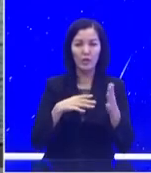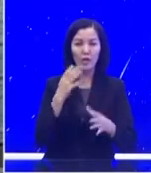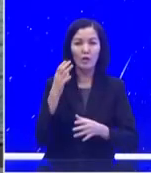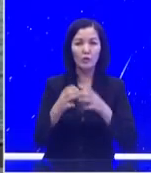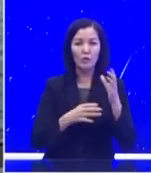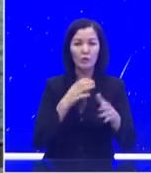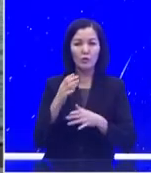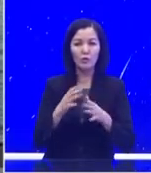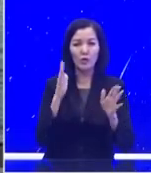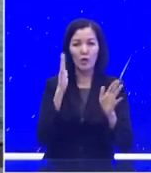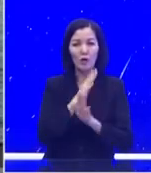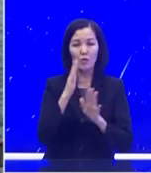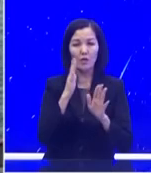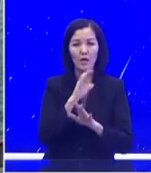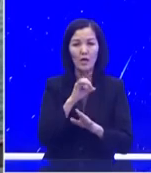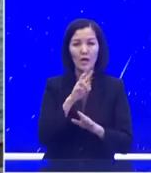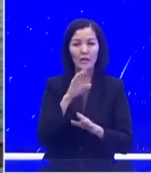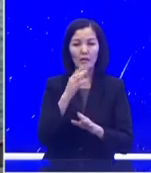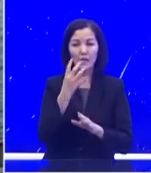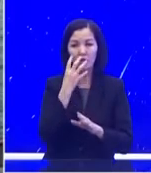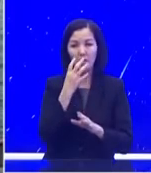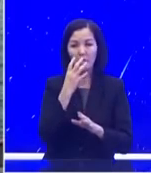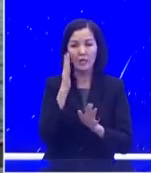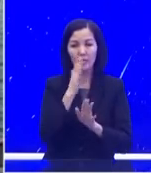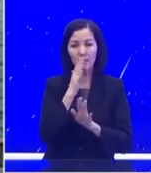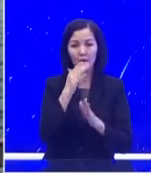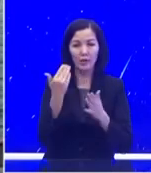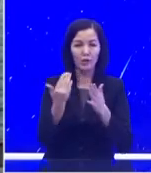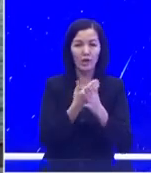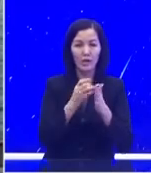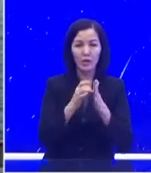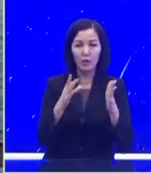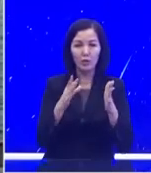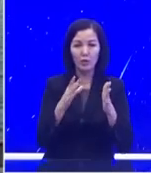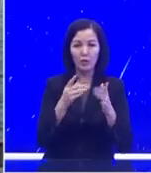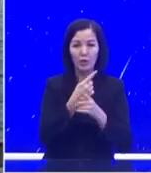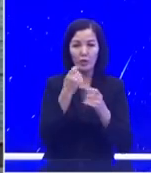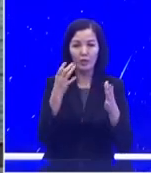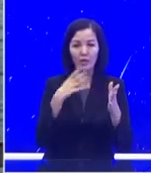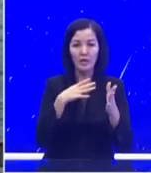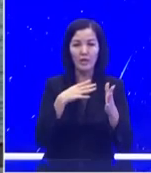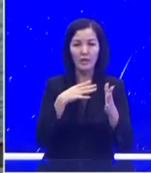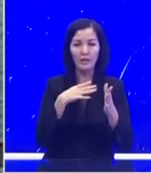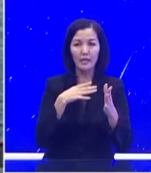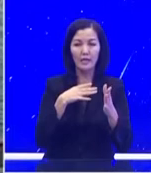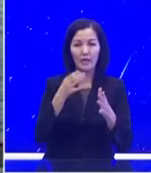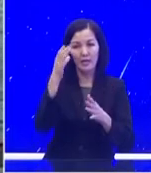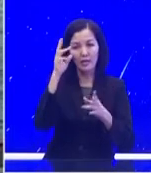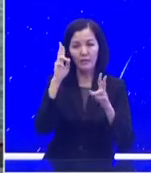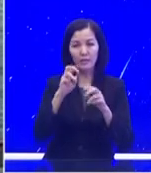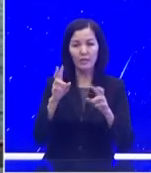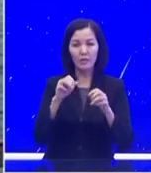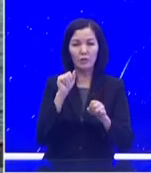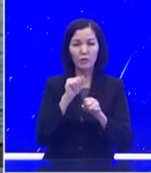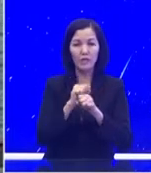Дүниежүзілік метеорологиялық ұйым Антарктидадағы жылы ауа температурасының жаңа рекордтық көрсеткішін жариялады. Эсперанзер ғылыми зерттеу